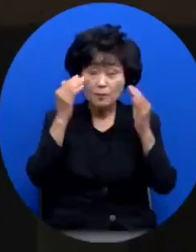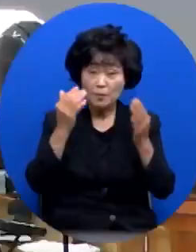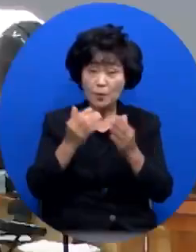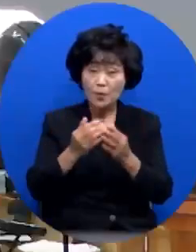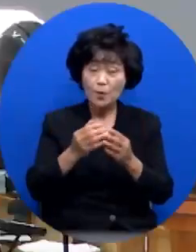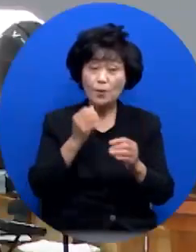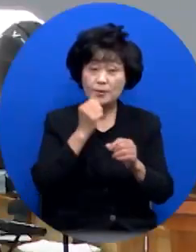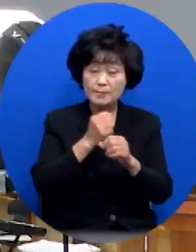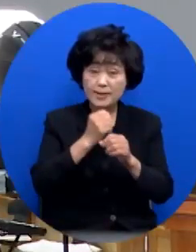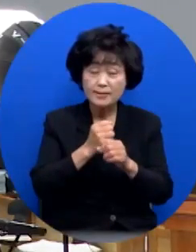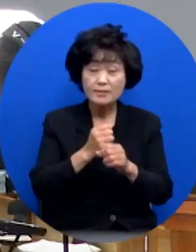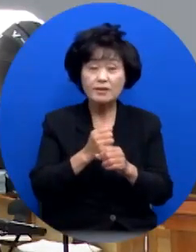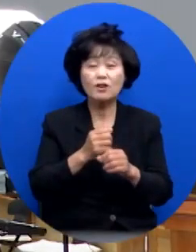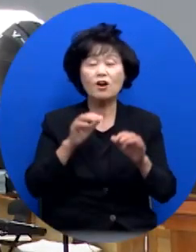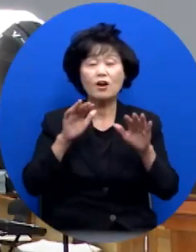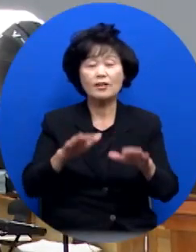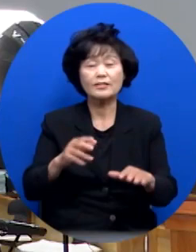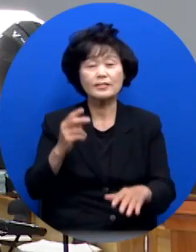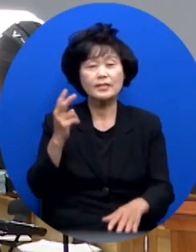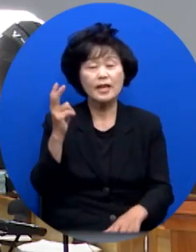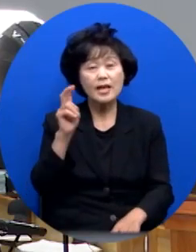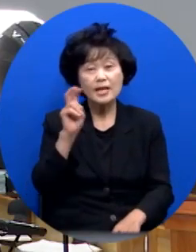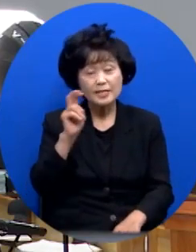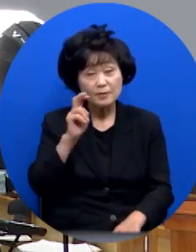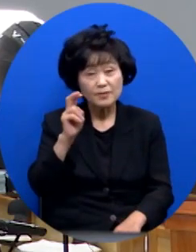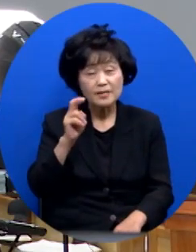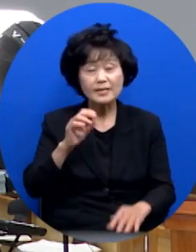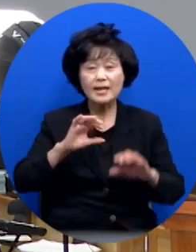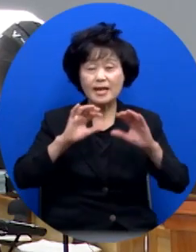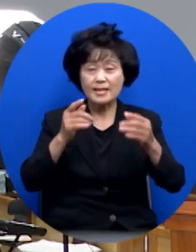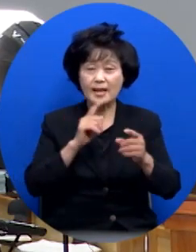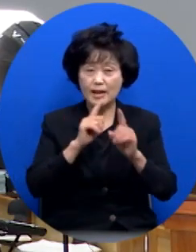시판 찬송가는 현재 20여 개국 언어로 번역돼 사용되고 있습니다